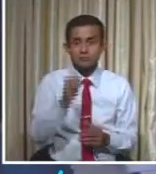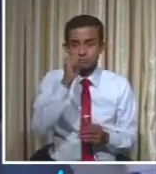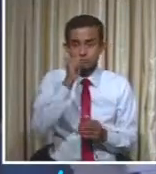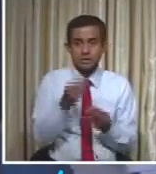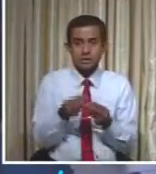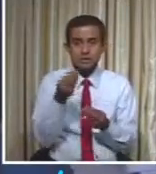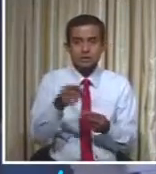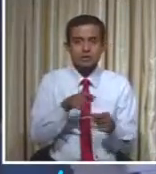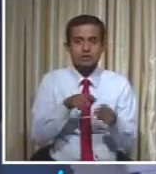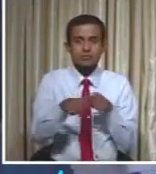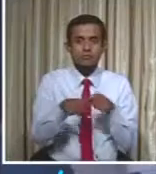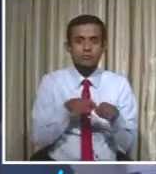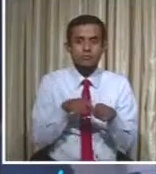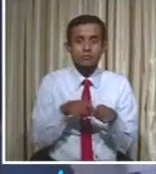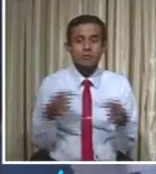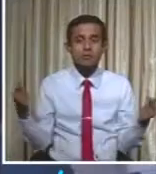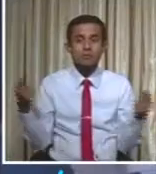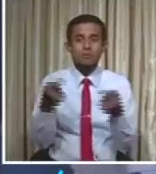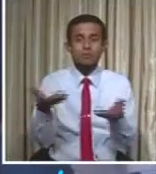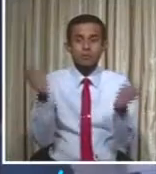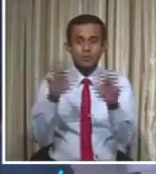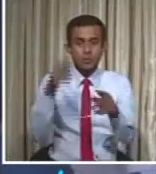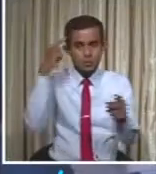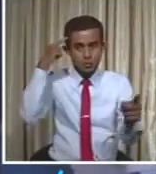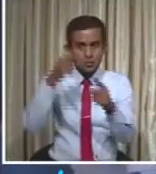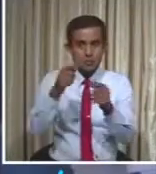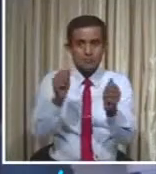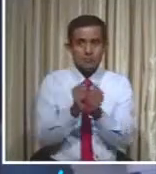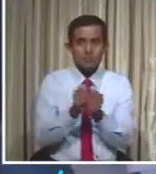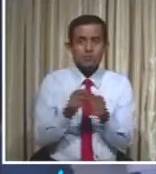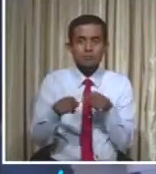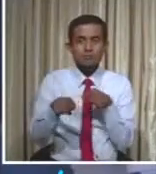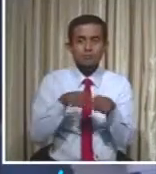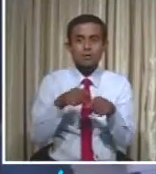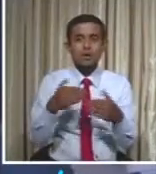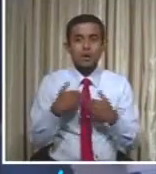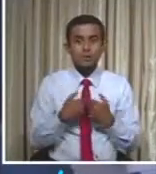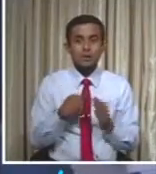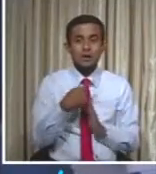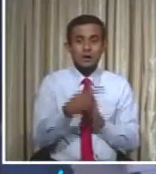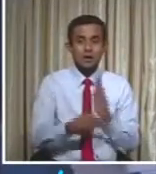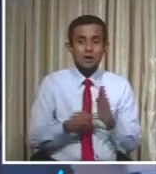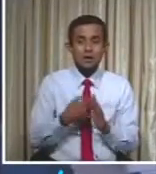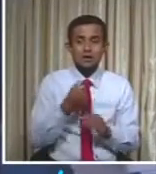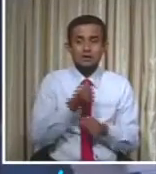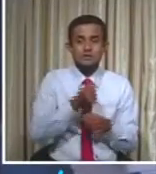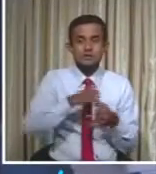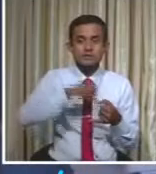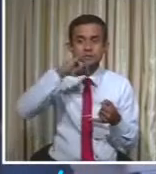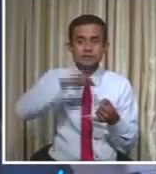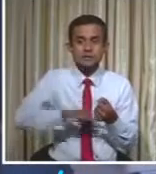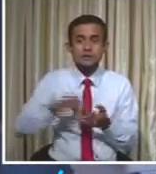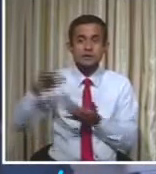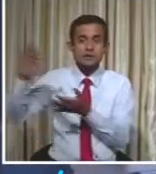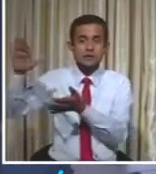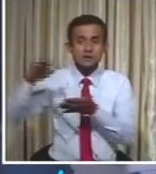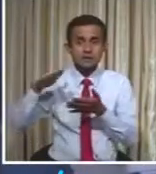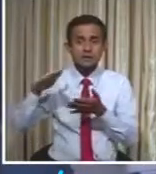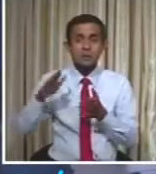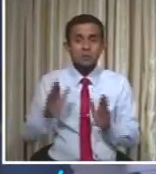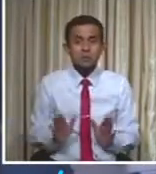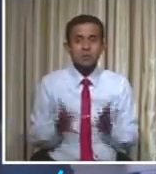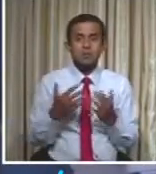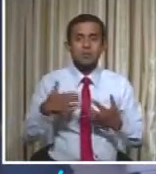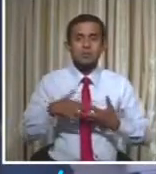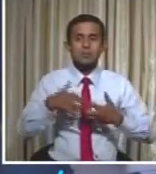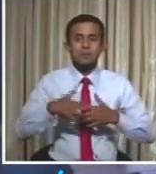සපයනවා වගේම වරාය සම්බන්ධනුත් කටයුතු කරනවා වගේම අපේ රටට මේ ගෑස් ගෙන්වීමේදී මතුවලා තියෙන